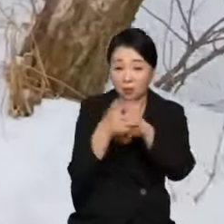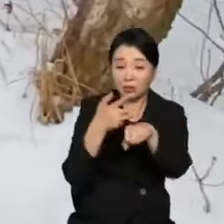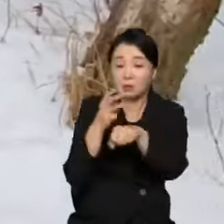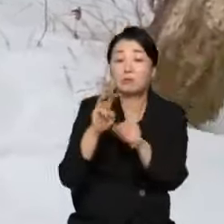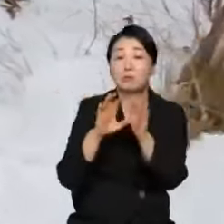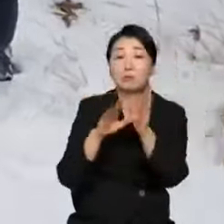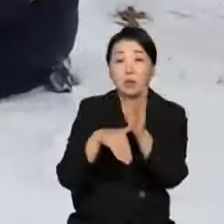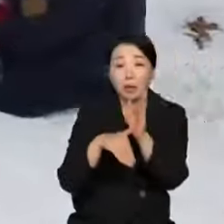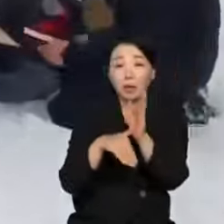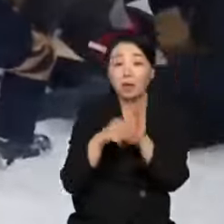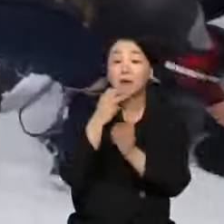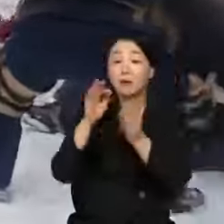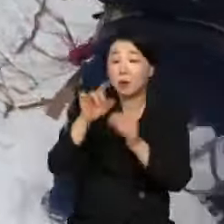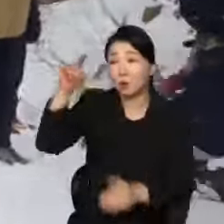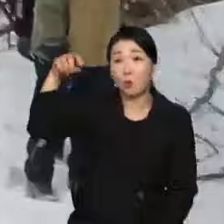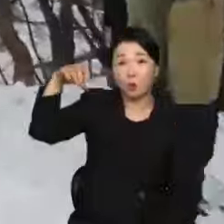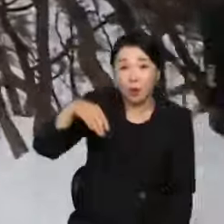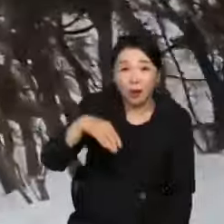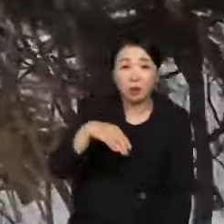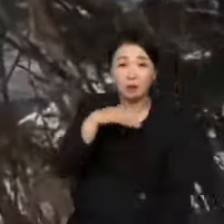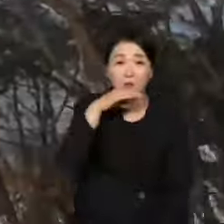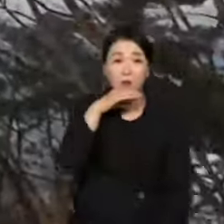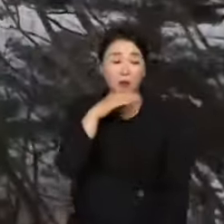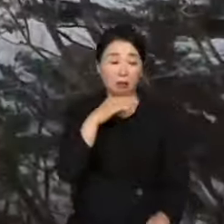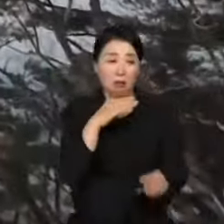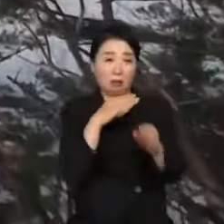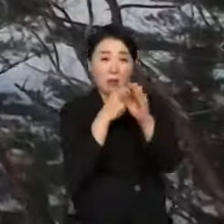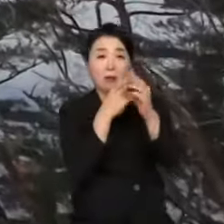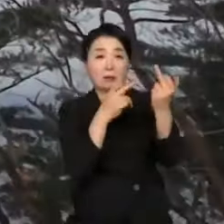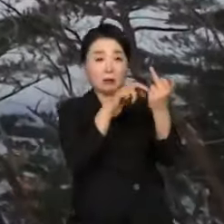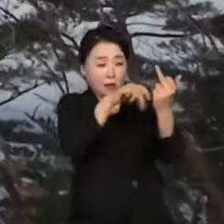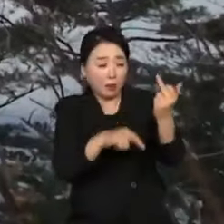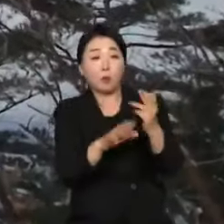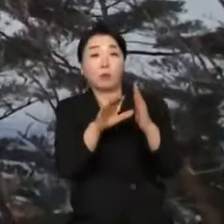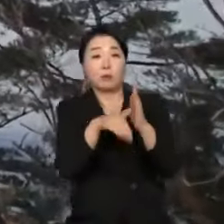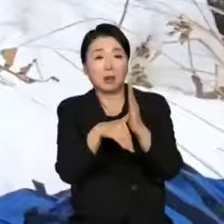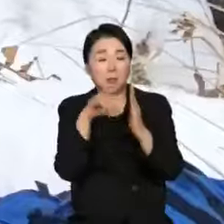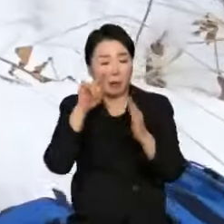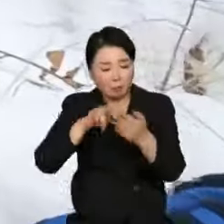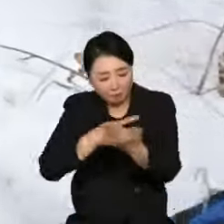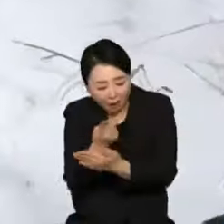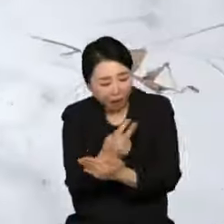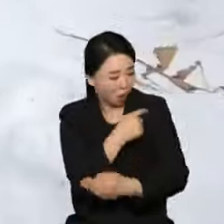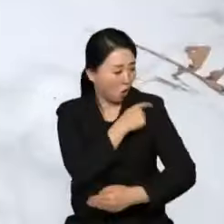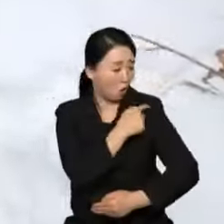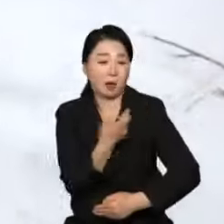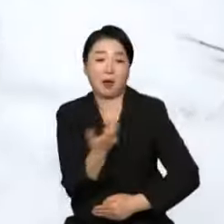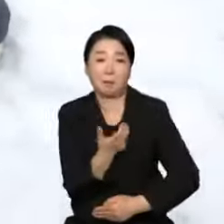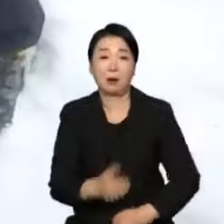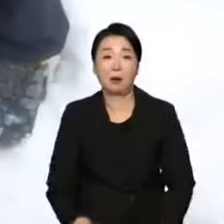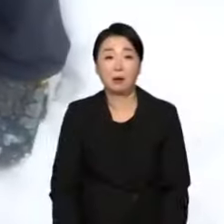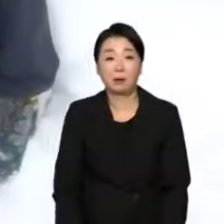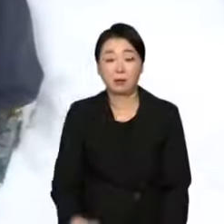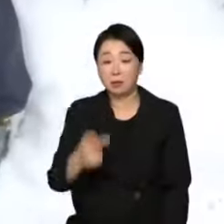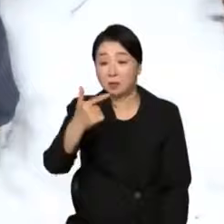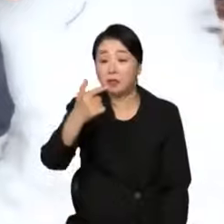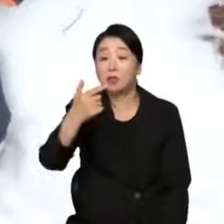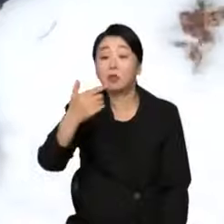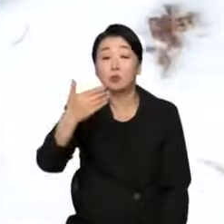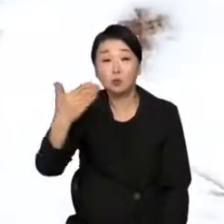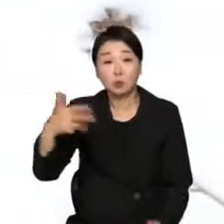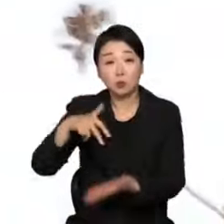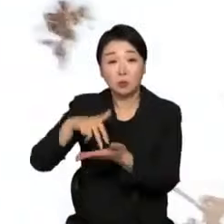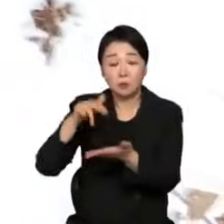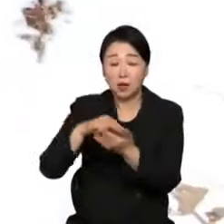고양시 북한산 백운대 근처를 내려오던 중 발이 미끄러져 떨어지면서 어깨를 다쳤습니다. 소방당국은 배 씨를 헬기에